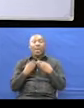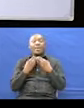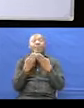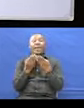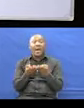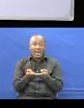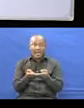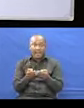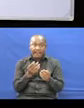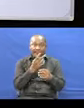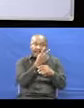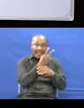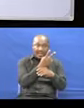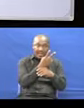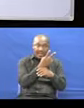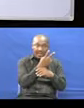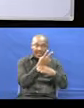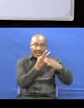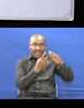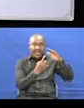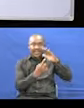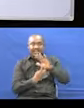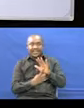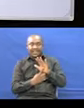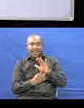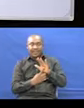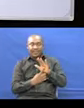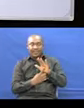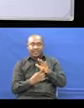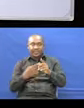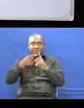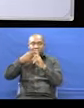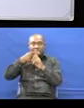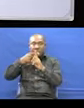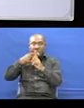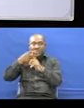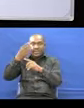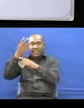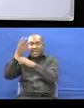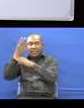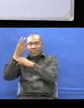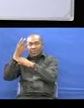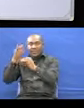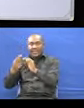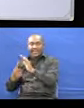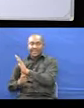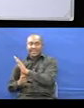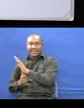Umepewa sasa, mbili ya sita. Ujumlishe tatu ya